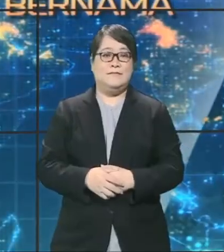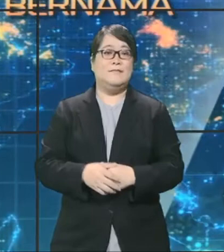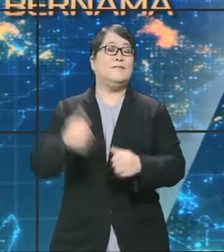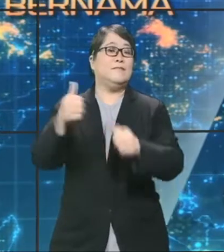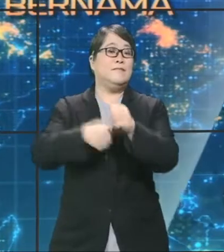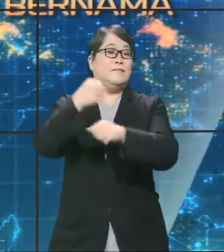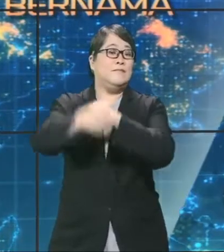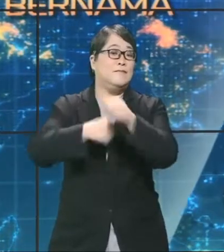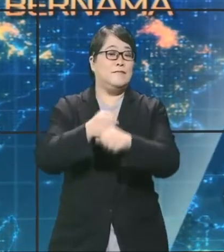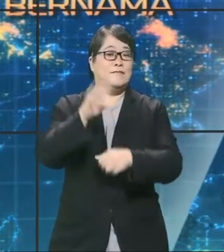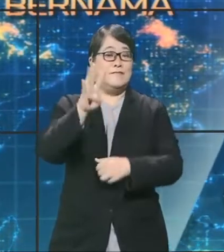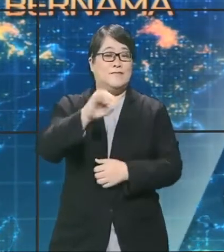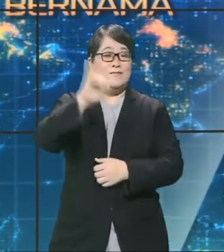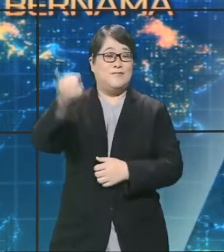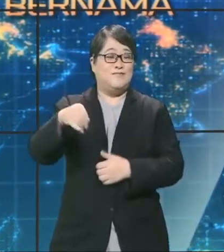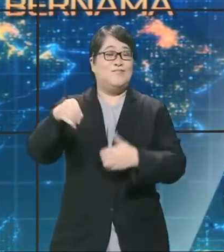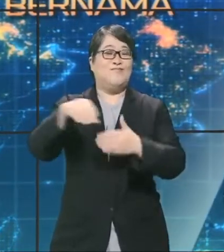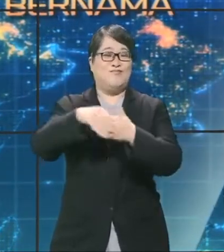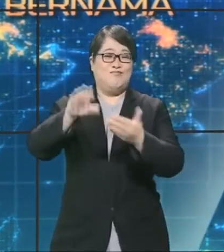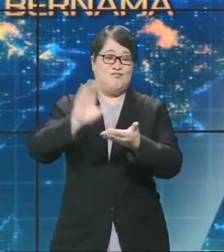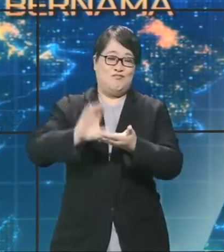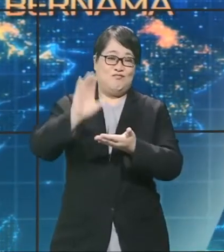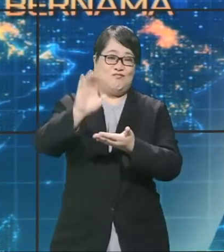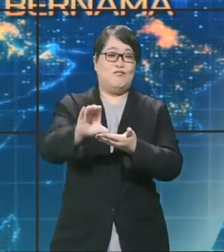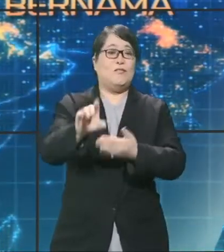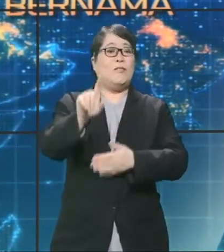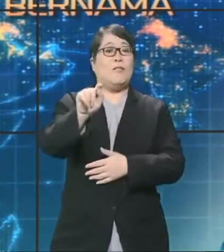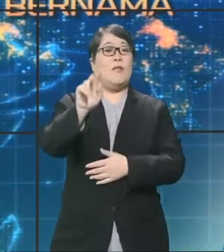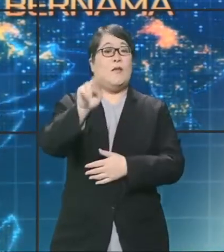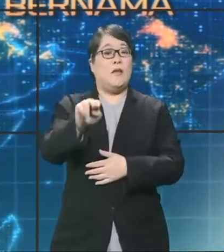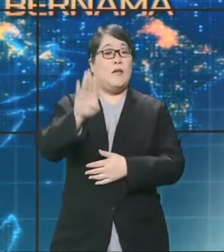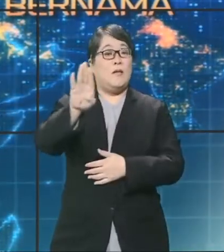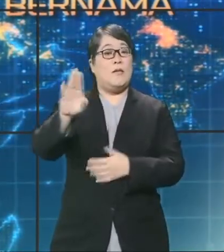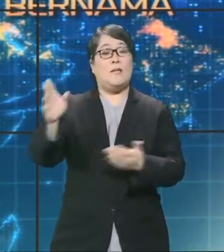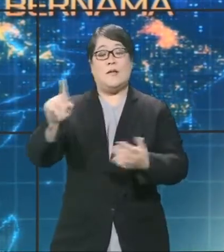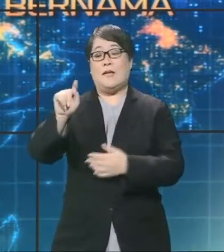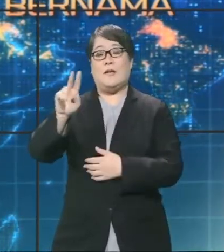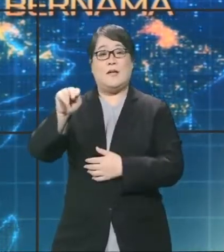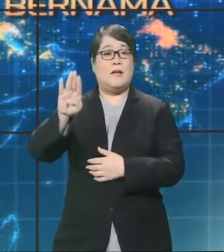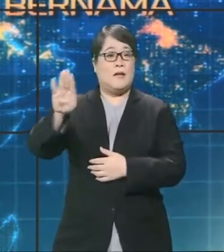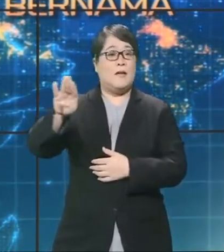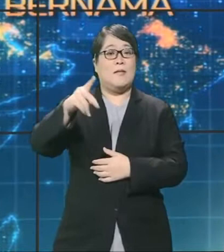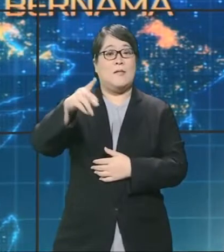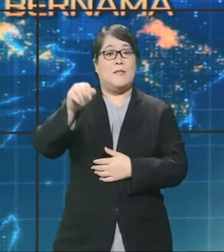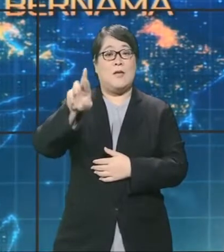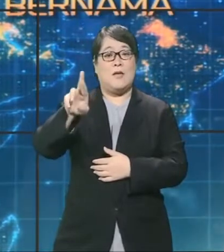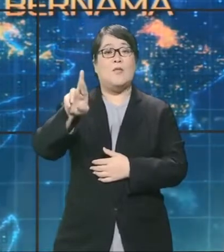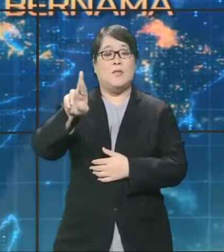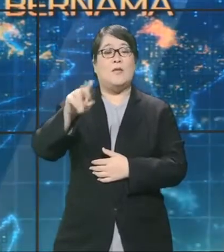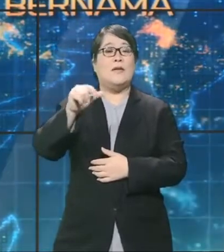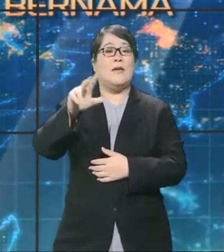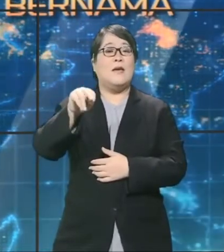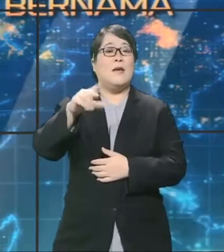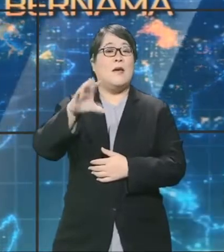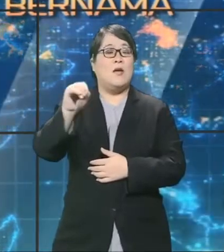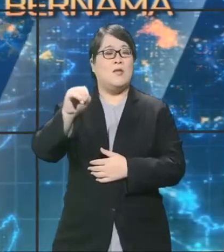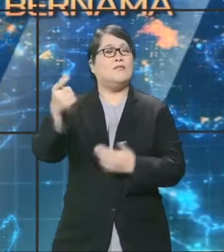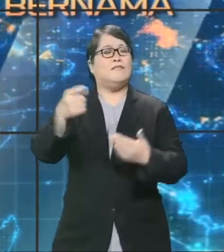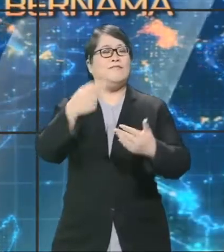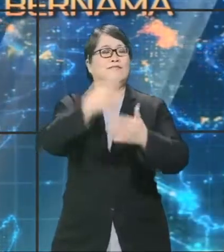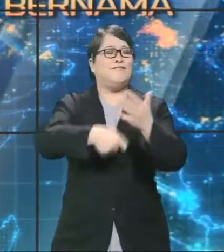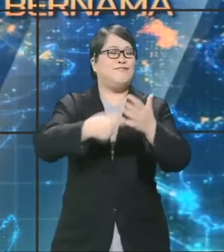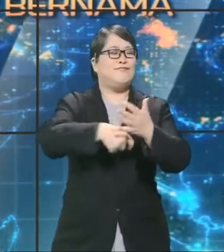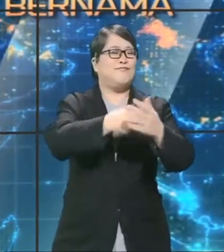Setiap tahun, 40 juta ringgit terpaksa dibelanjakan anak syarikat Tenaga Nasional Berhad TNB Power Generation Sendirian